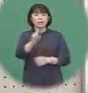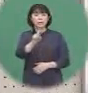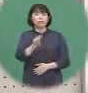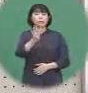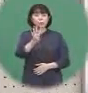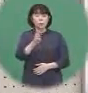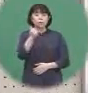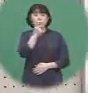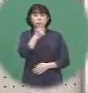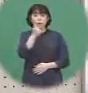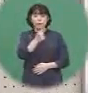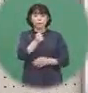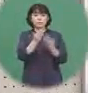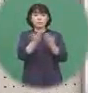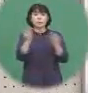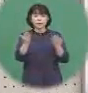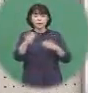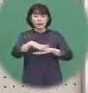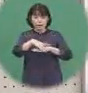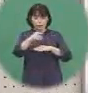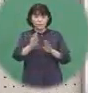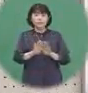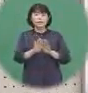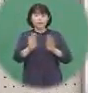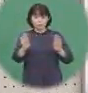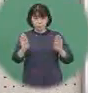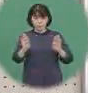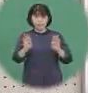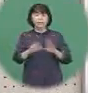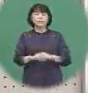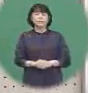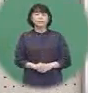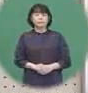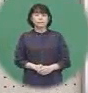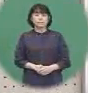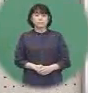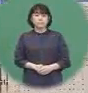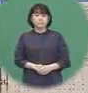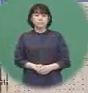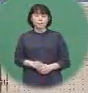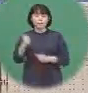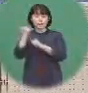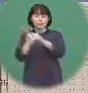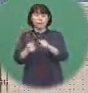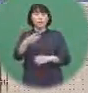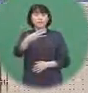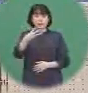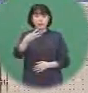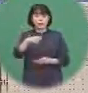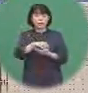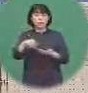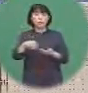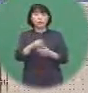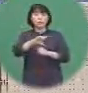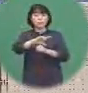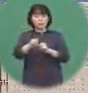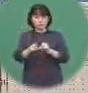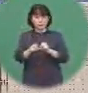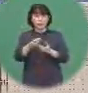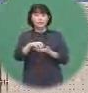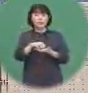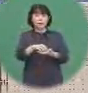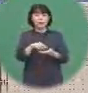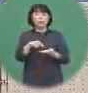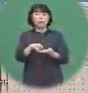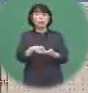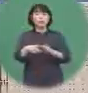紹介するパネル展が初めて開かれました第3回郡山 sdg ざーわー